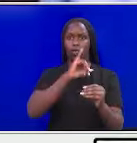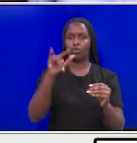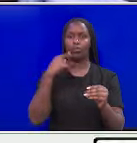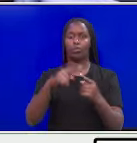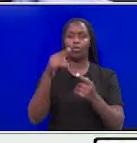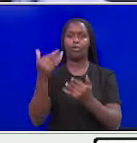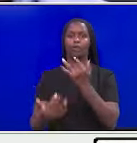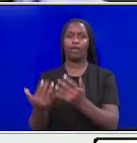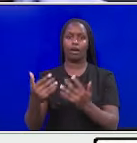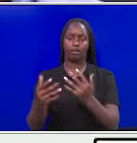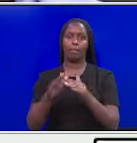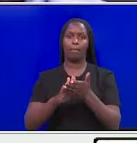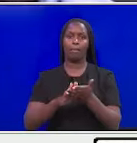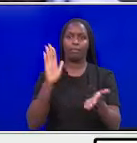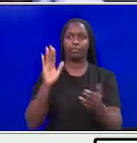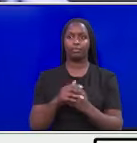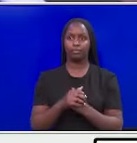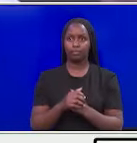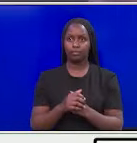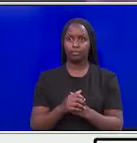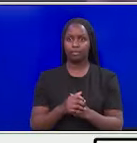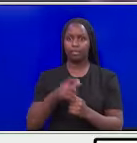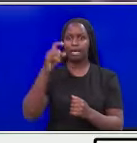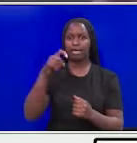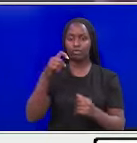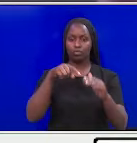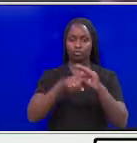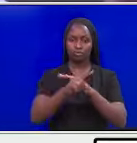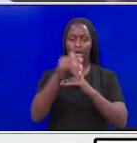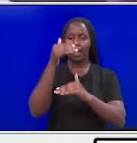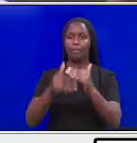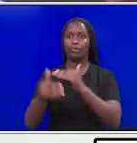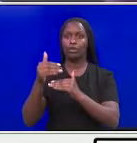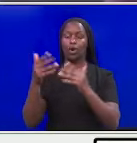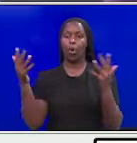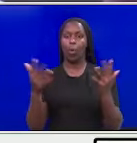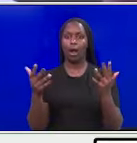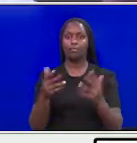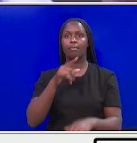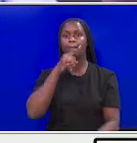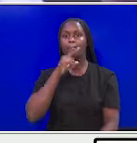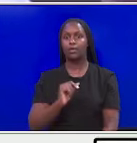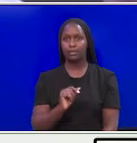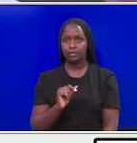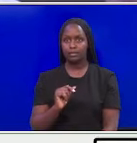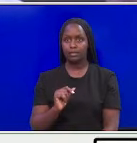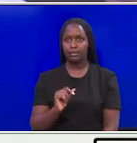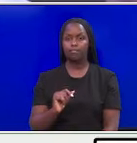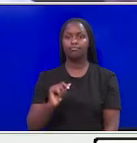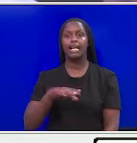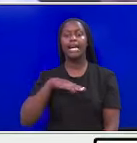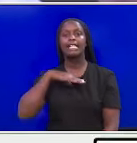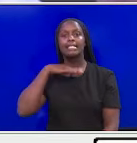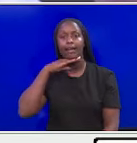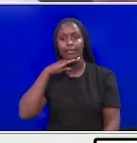to come through the building in which this young boys died as a result